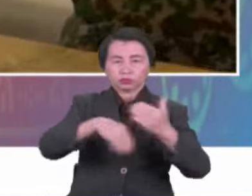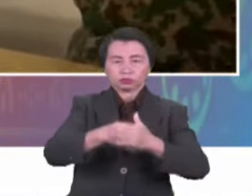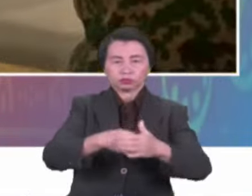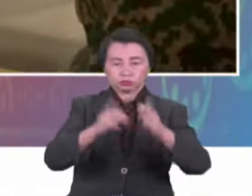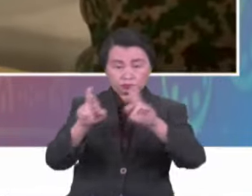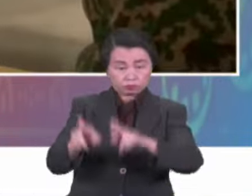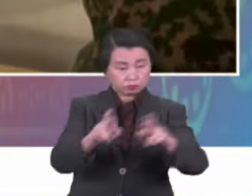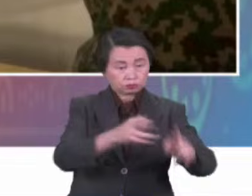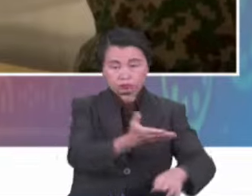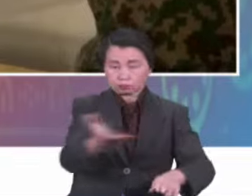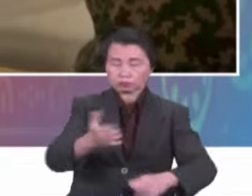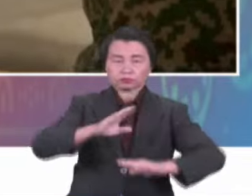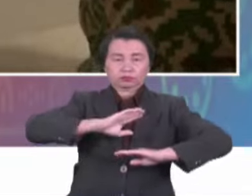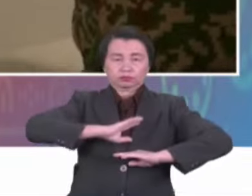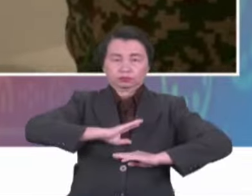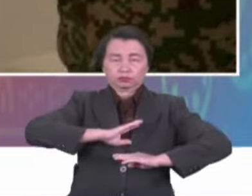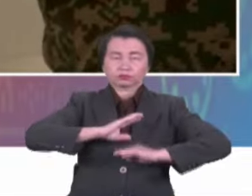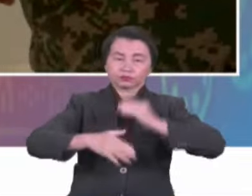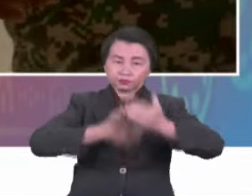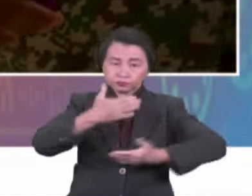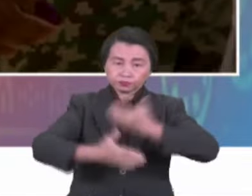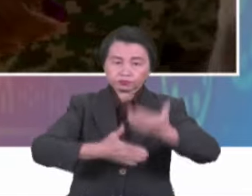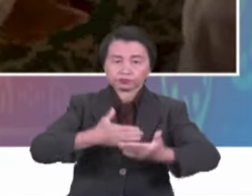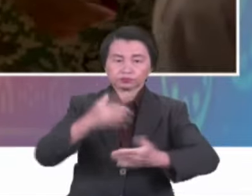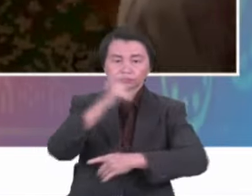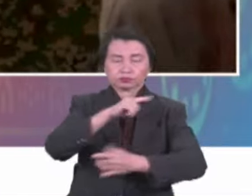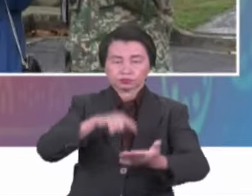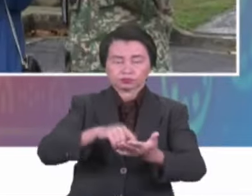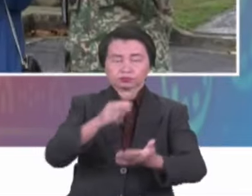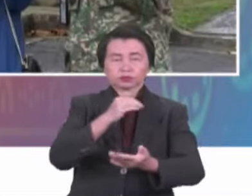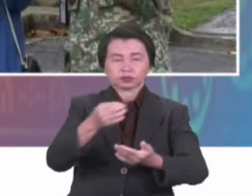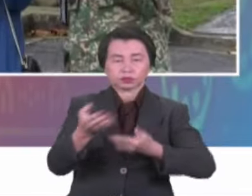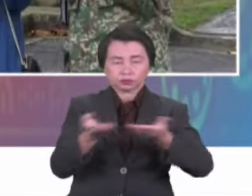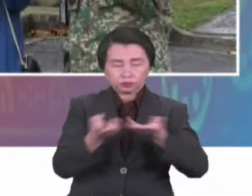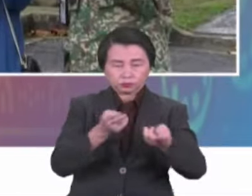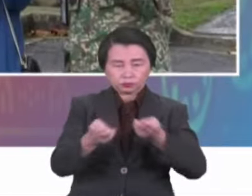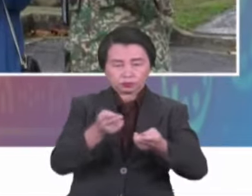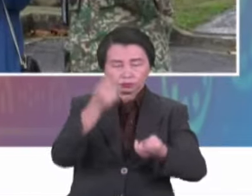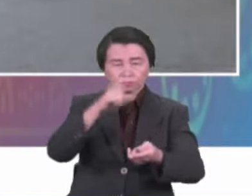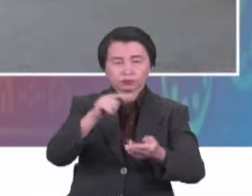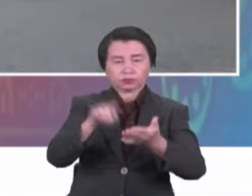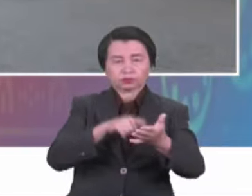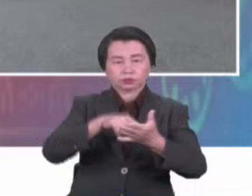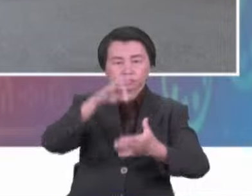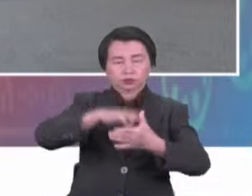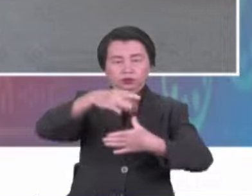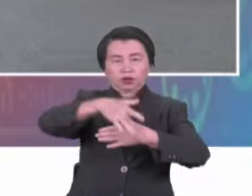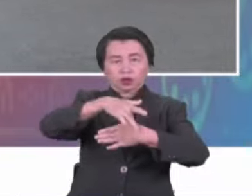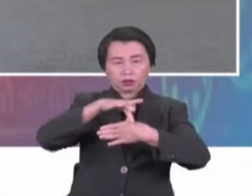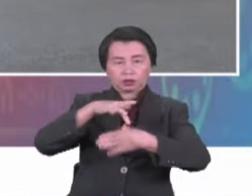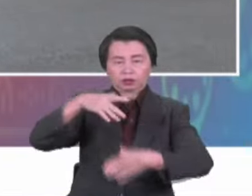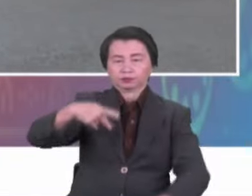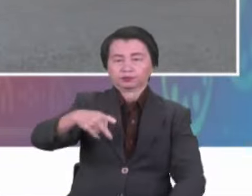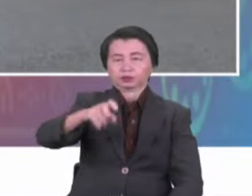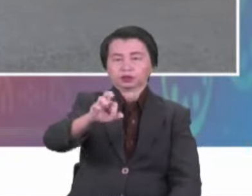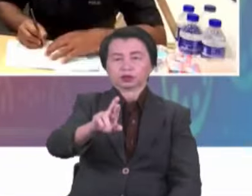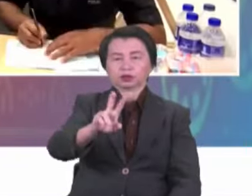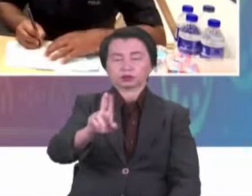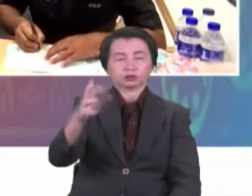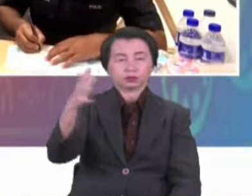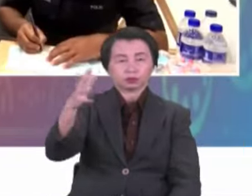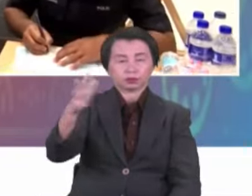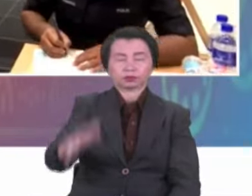dengan proses pengundian hari ini dan pengurusan pengundian untuk undi awal PRU 15 ini. Baik, Cik